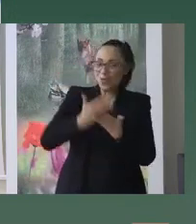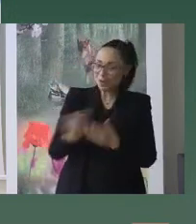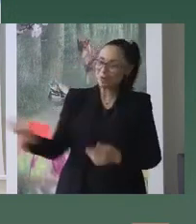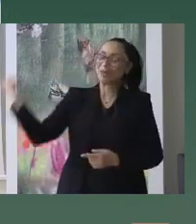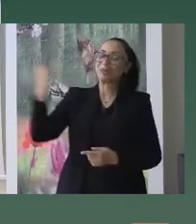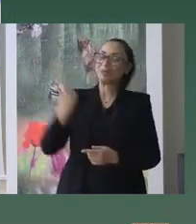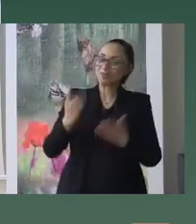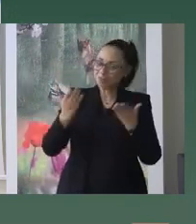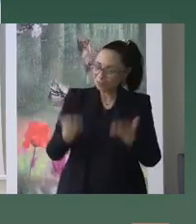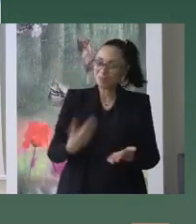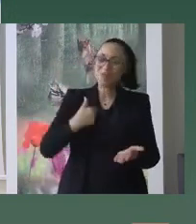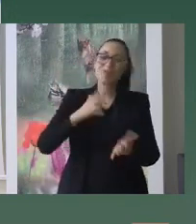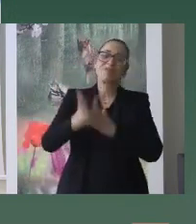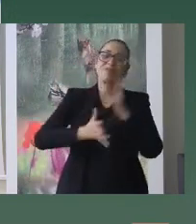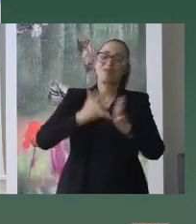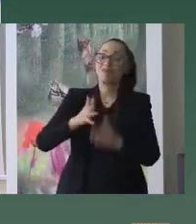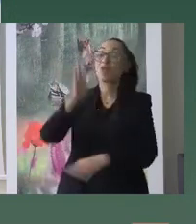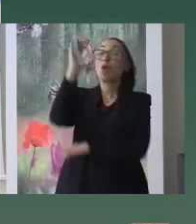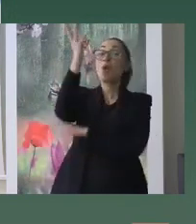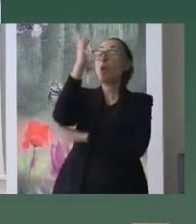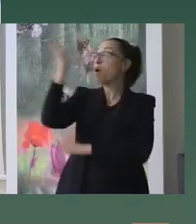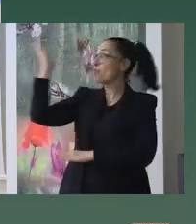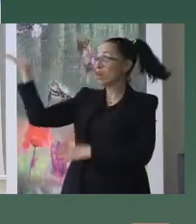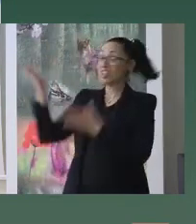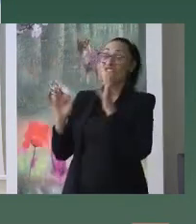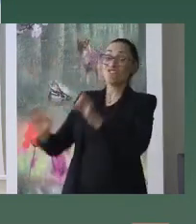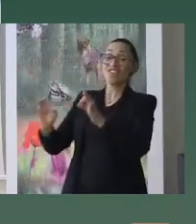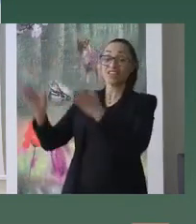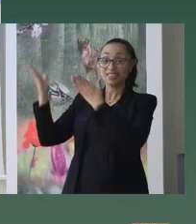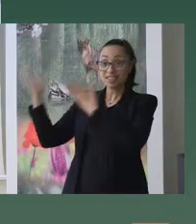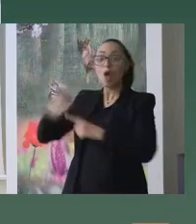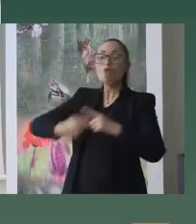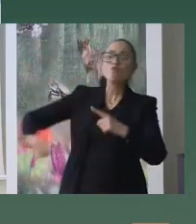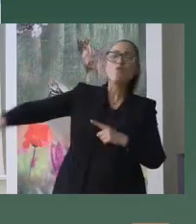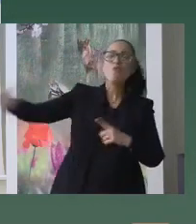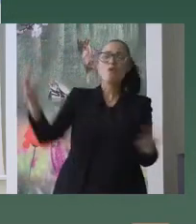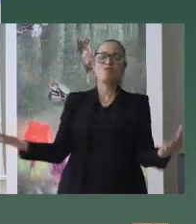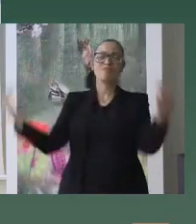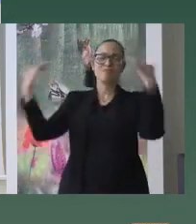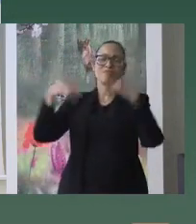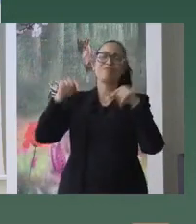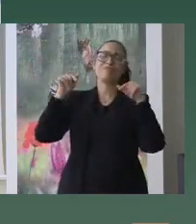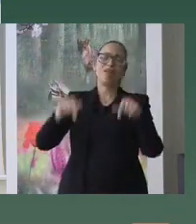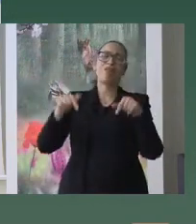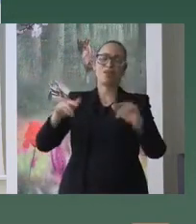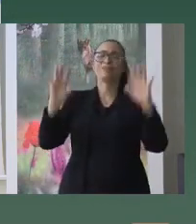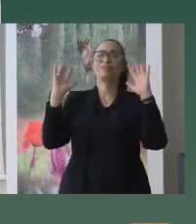σήμερα μαζί μας, τον ομιλητή μας βεβαίως και όλους εσάς.